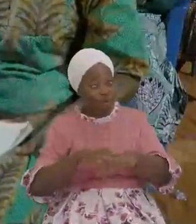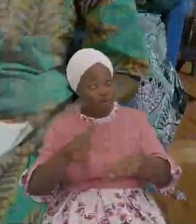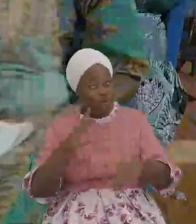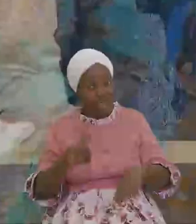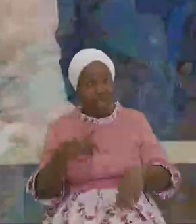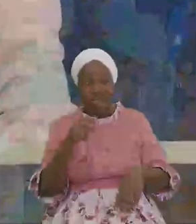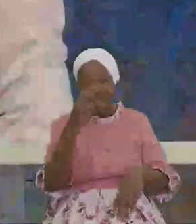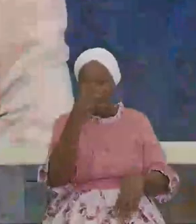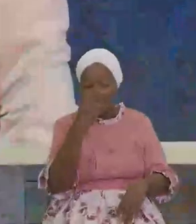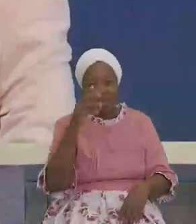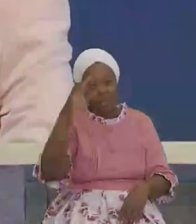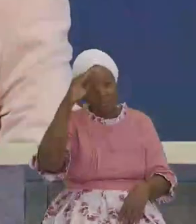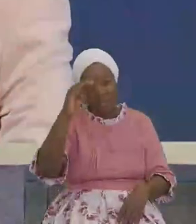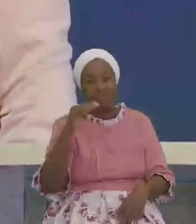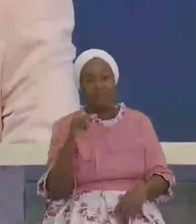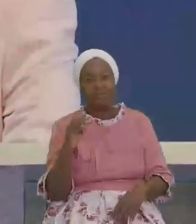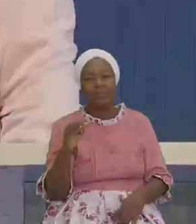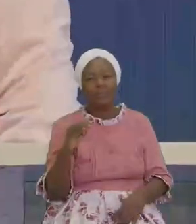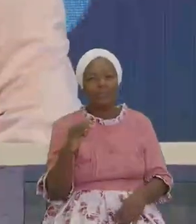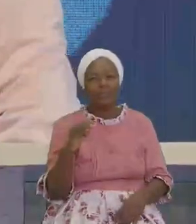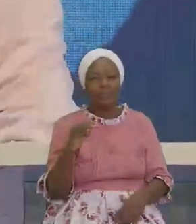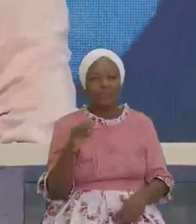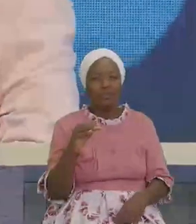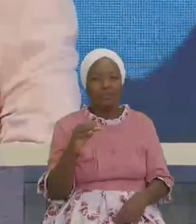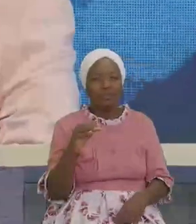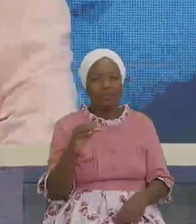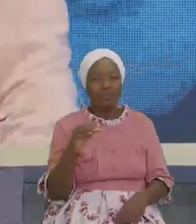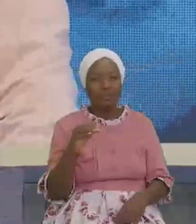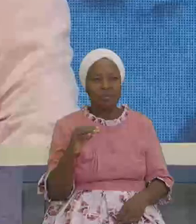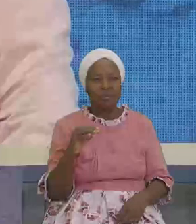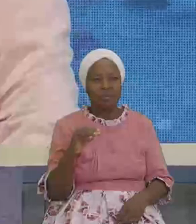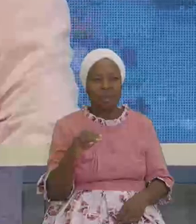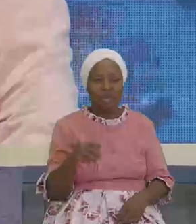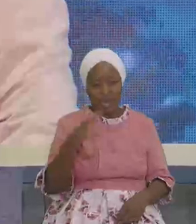Quand Christ a appelé l'aveugle,